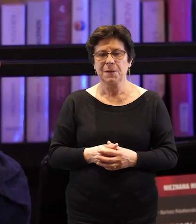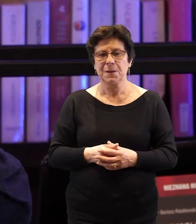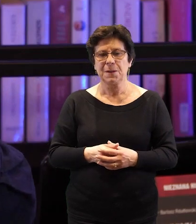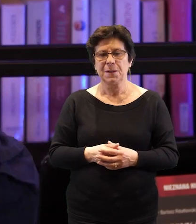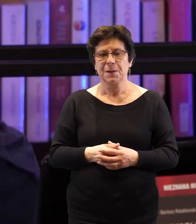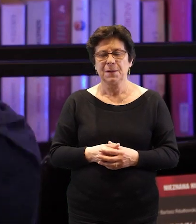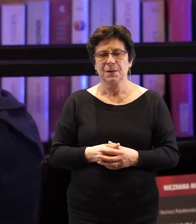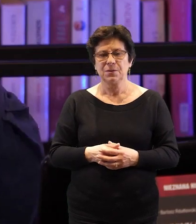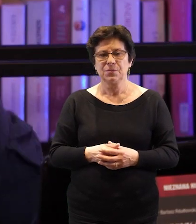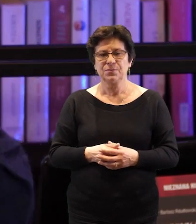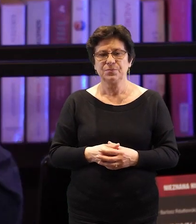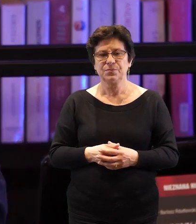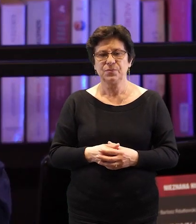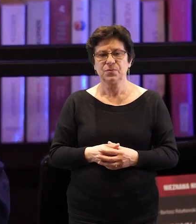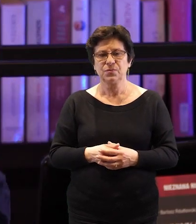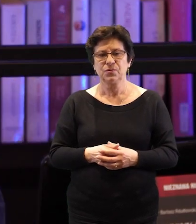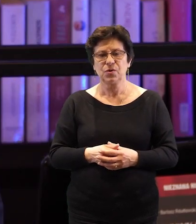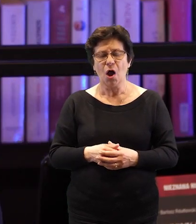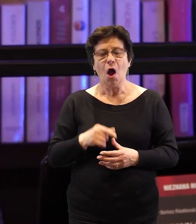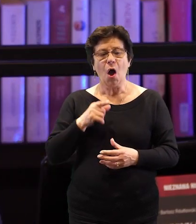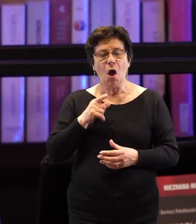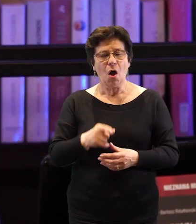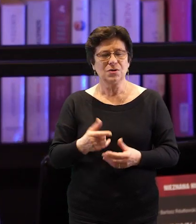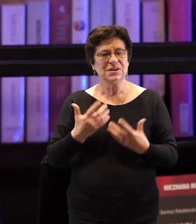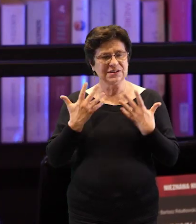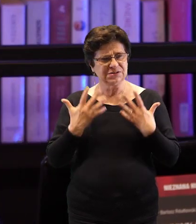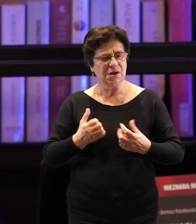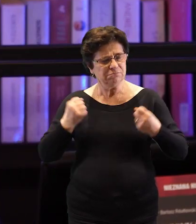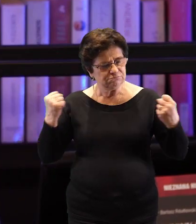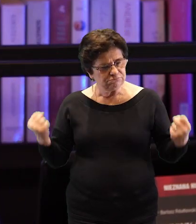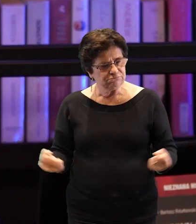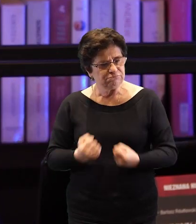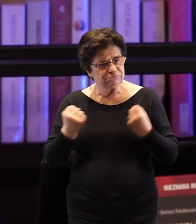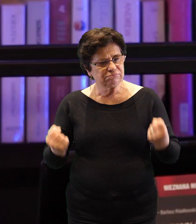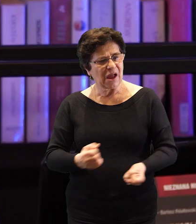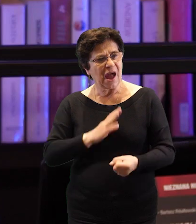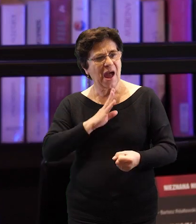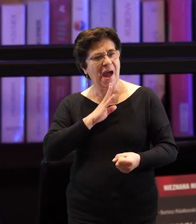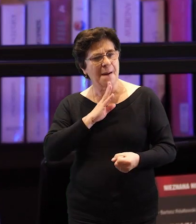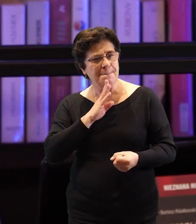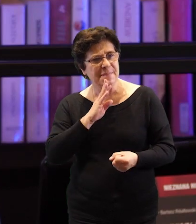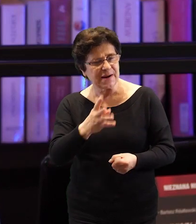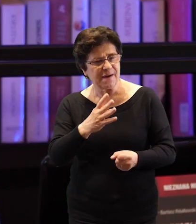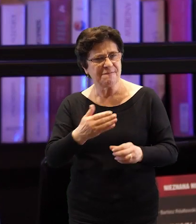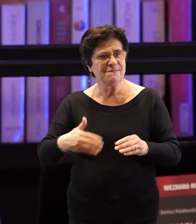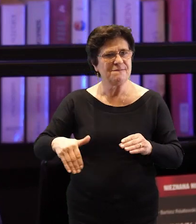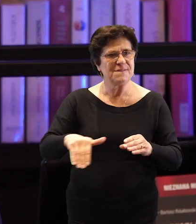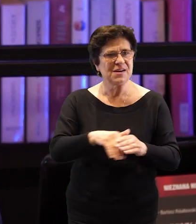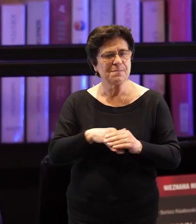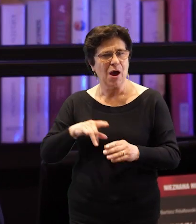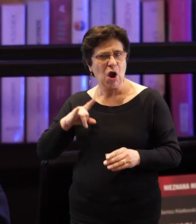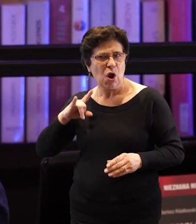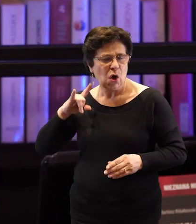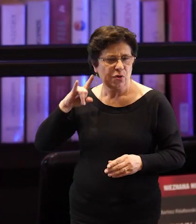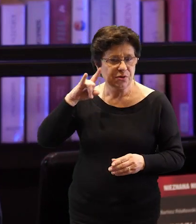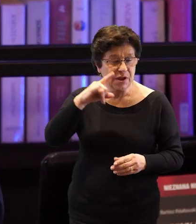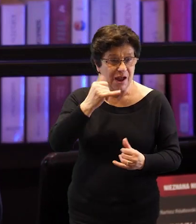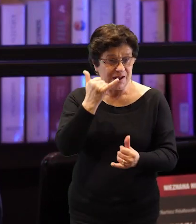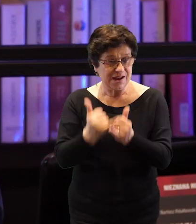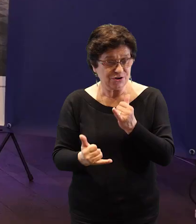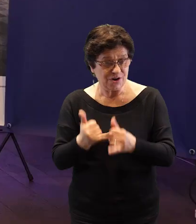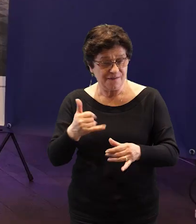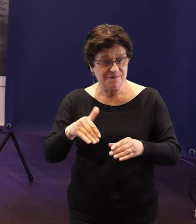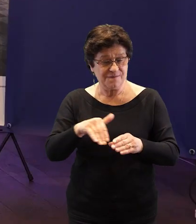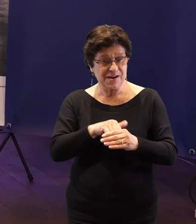że on chce być zaangażowany przez amerykańską firmę lotniczą, że jemu na tym zależy, że jeżeli